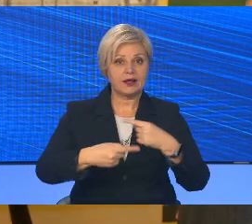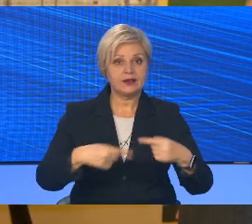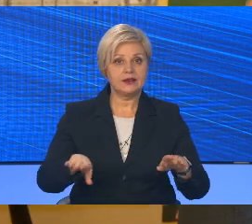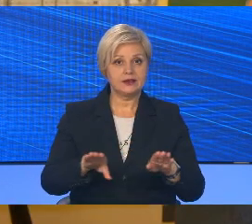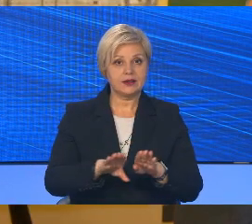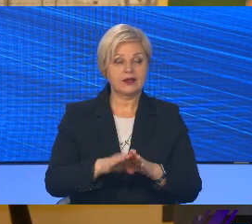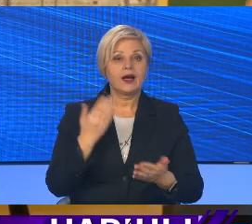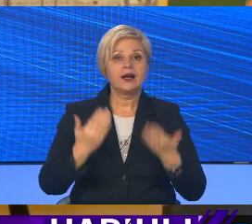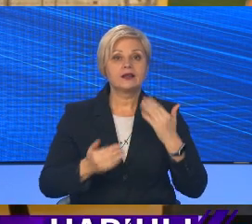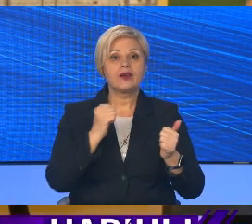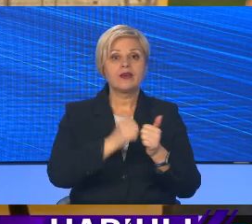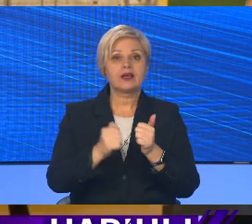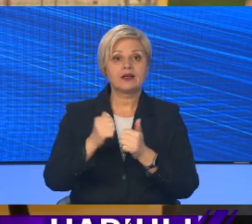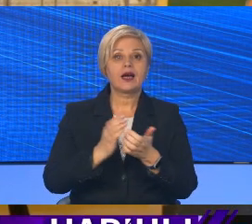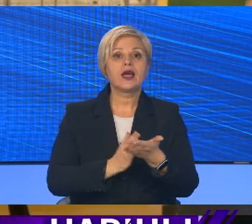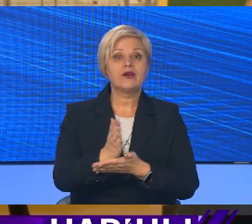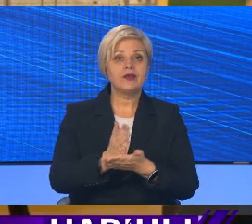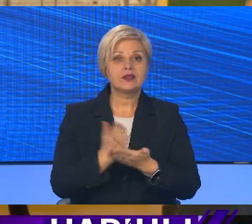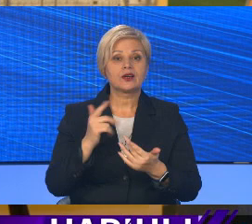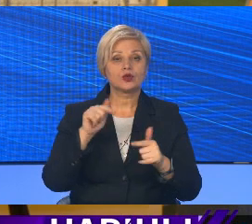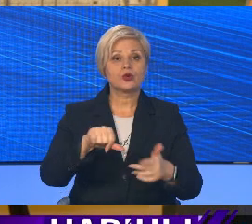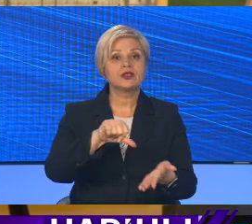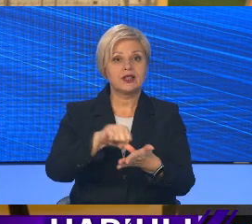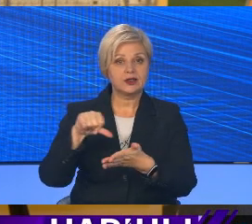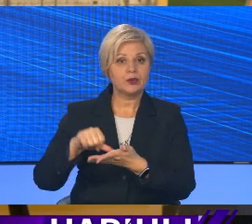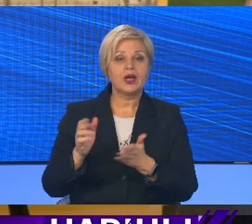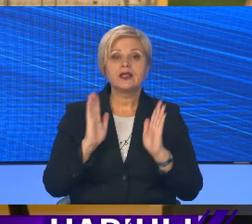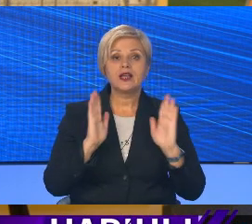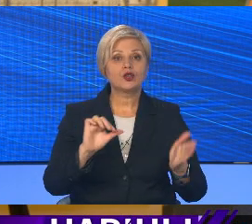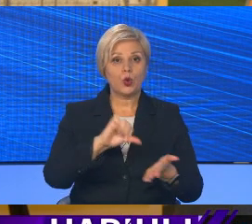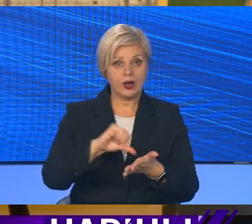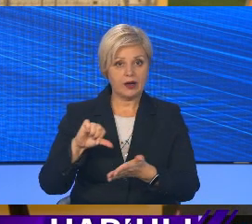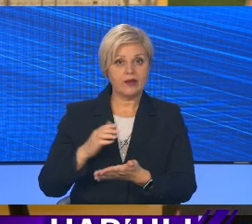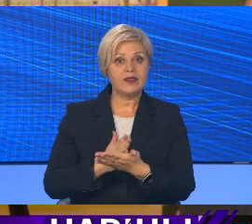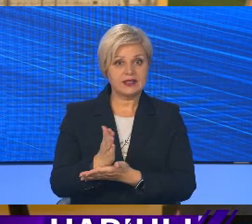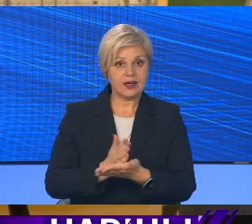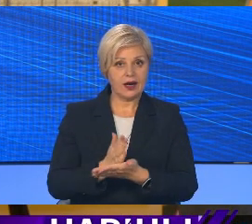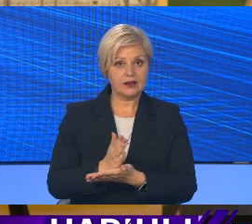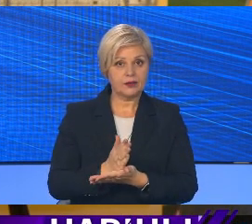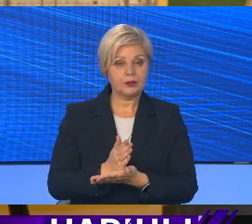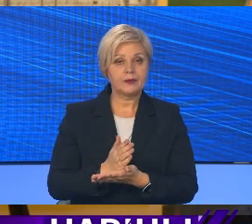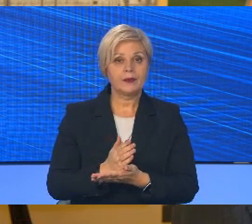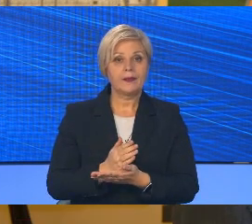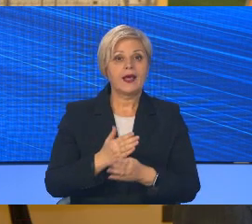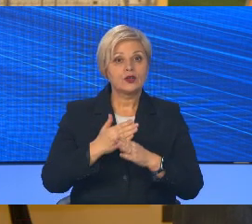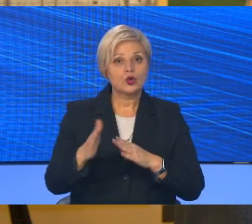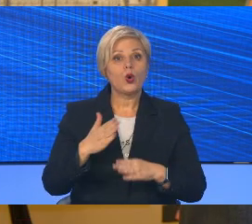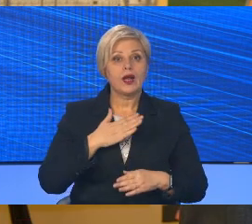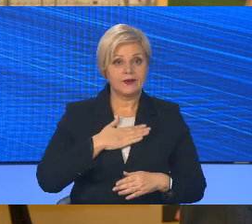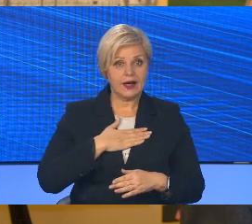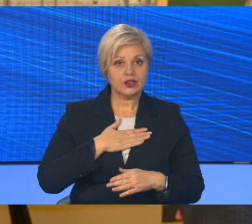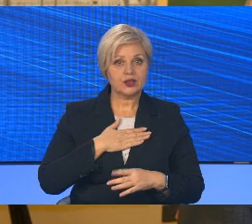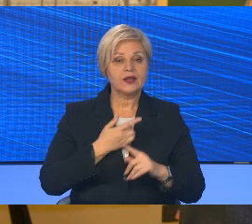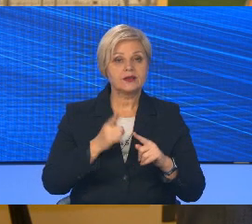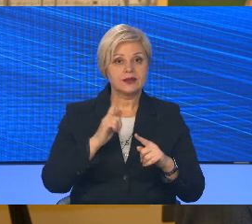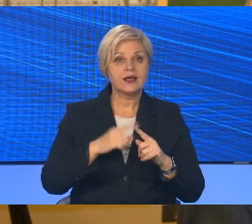степени. Наверное, каждый из ветеранов, которые здесь сегодня присутствует, но не только ветераны, вот доля наша в